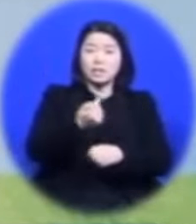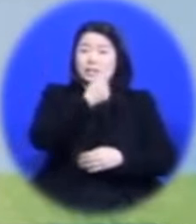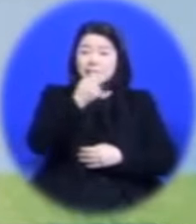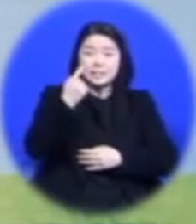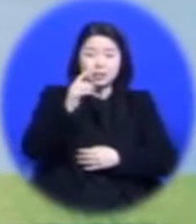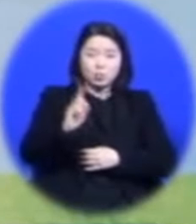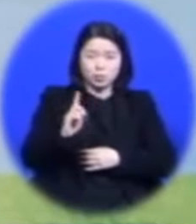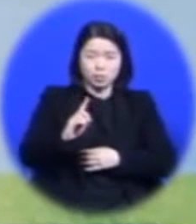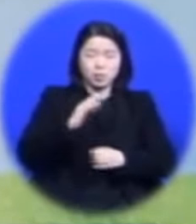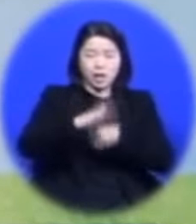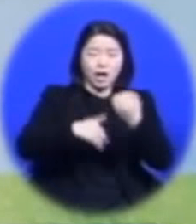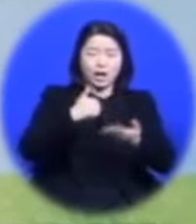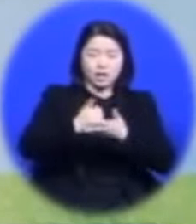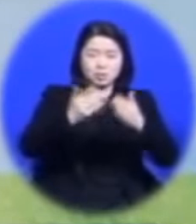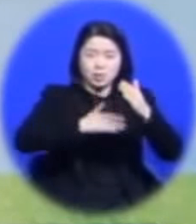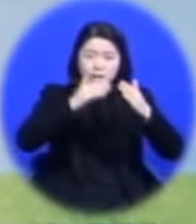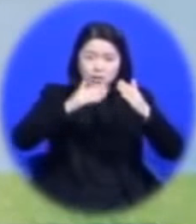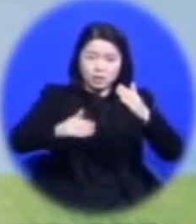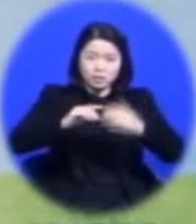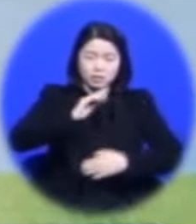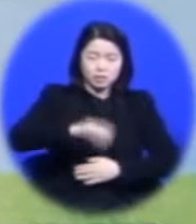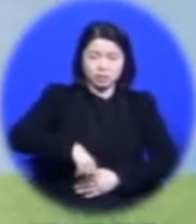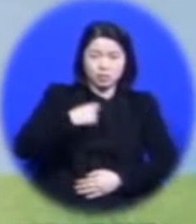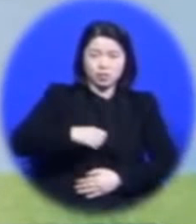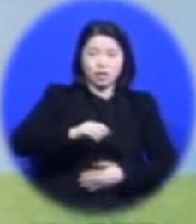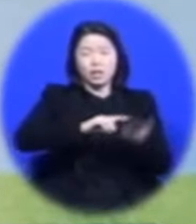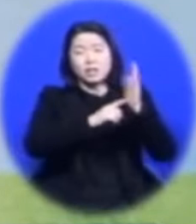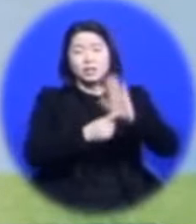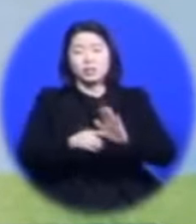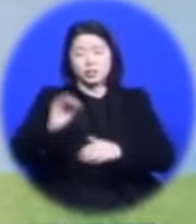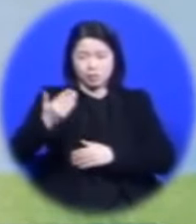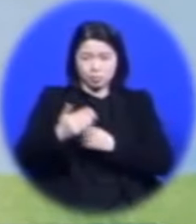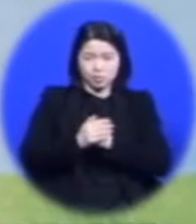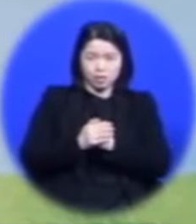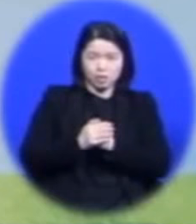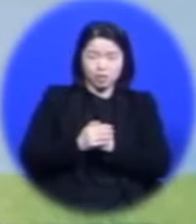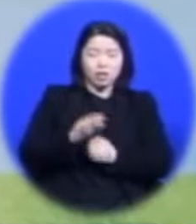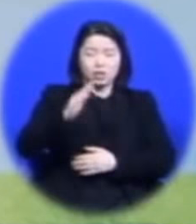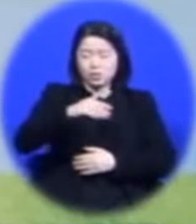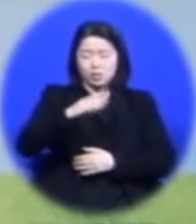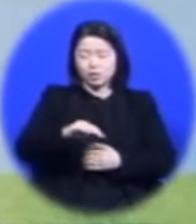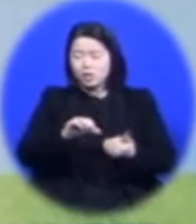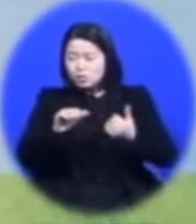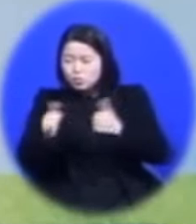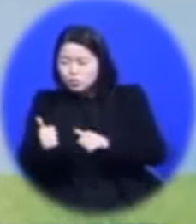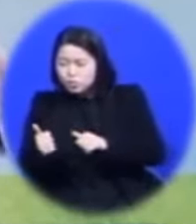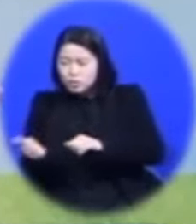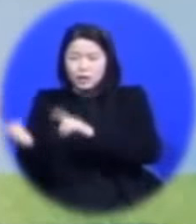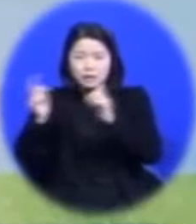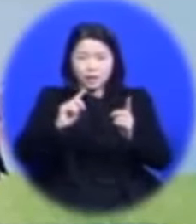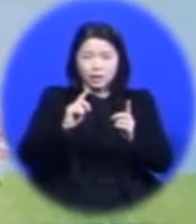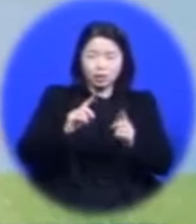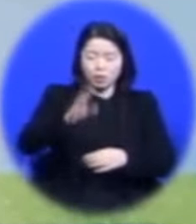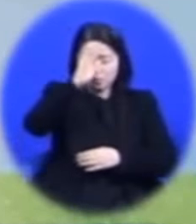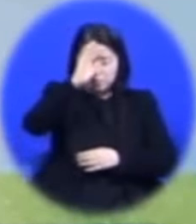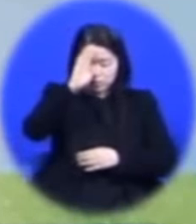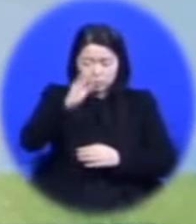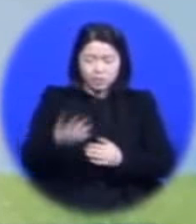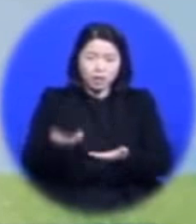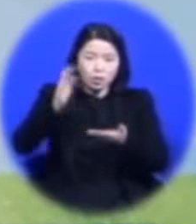하나님의 공의가 실현이 되는 겁니다 절대로 죽은 자가 살아나고 병든 자가 고침을 받은 것만으로는